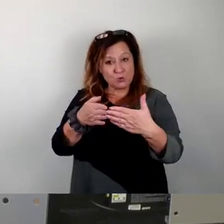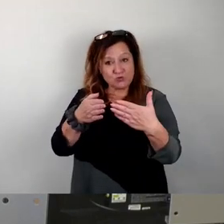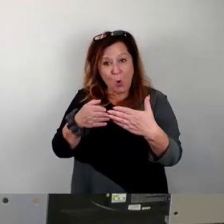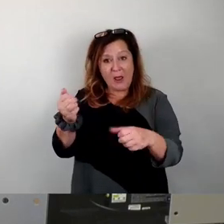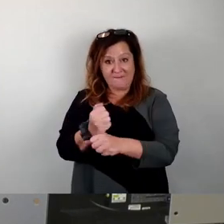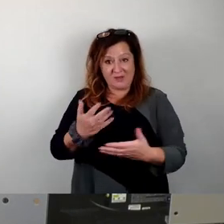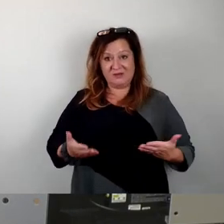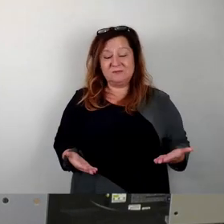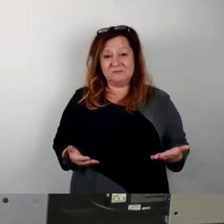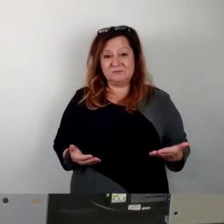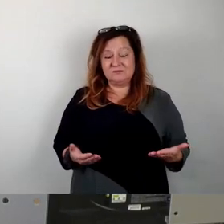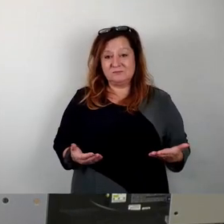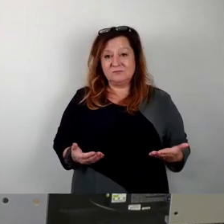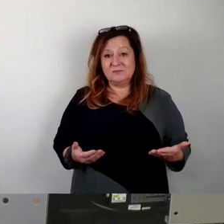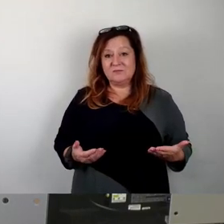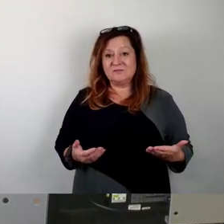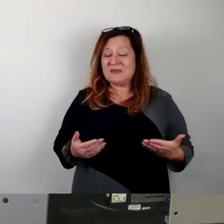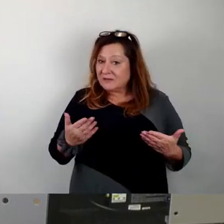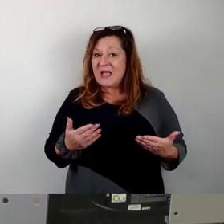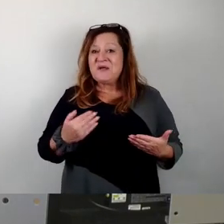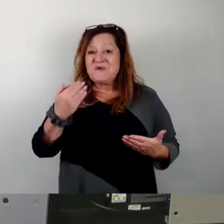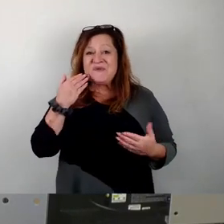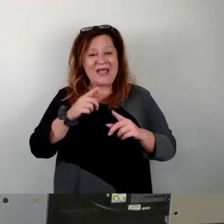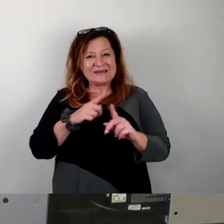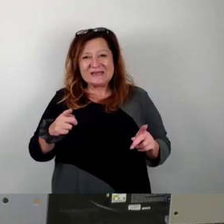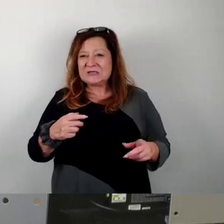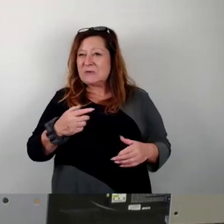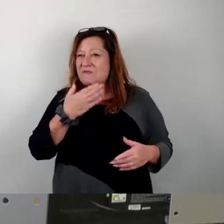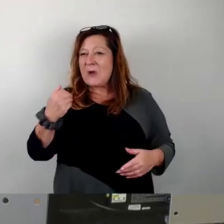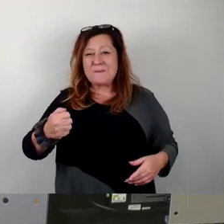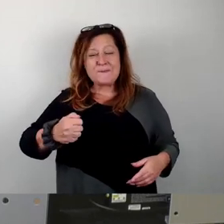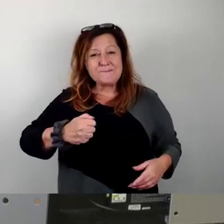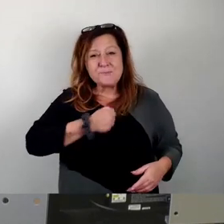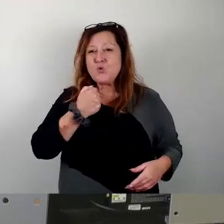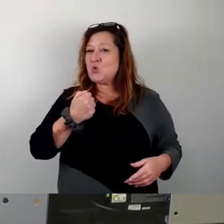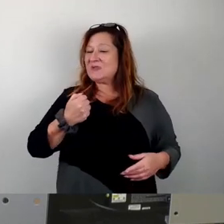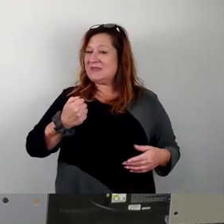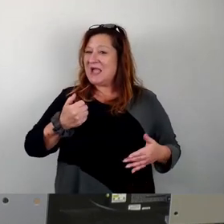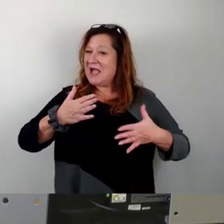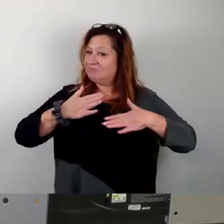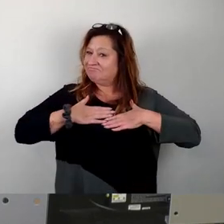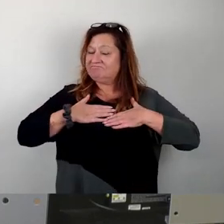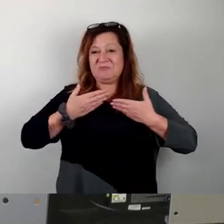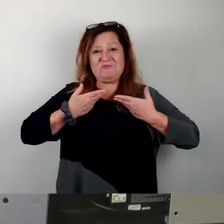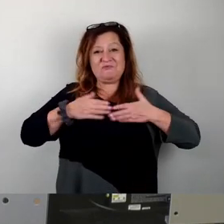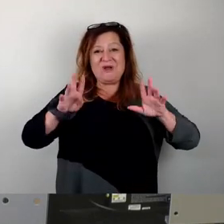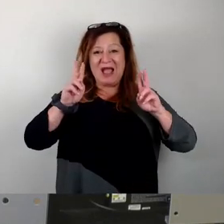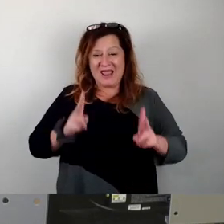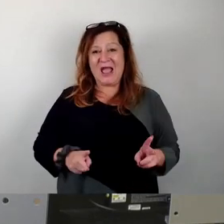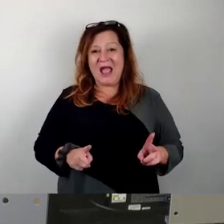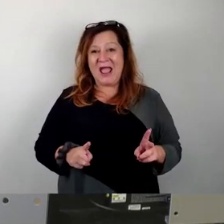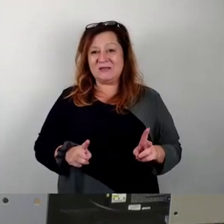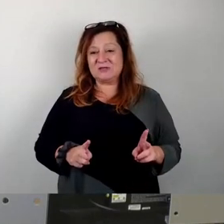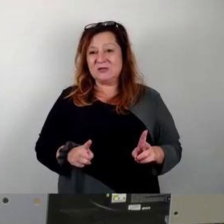Weizsäcker schließen. Wer sich nicht traut, für seine Freiheit einzutreten, wird zum Schwarzfahrer